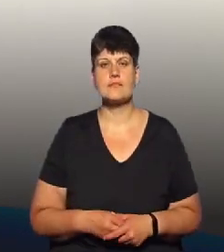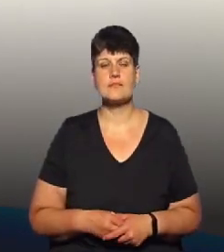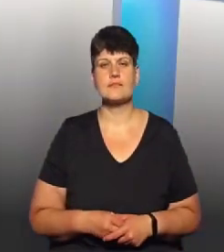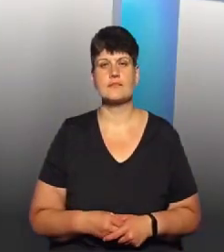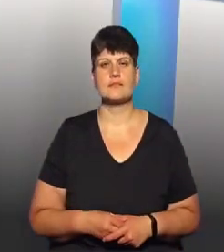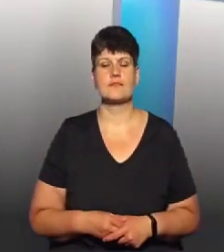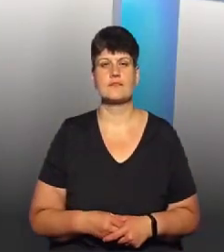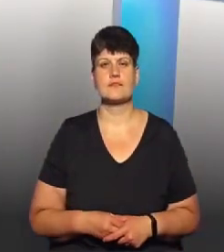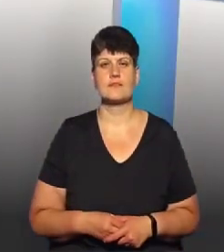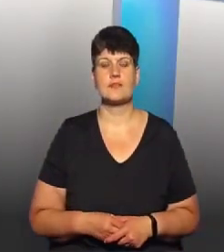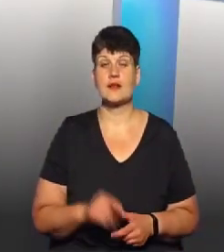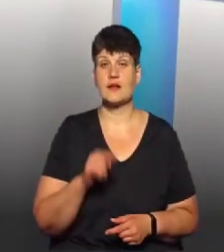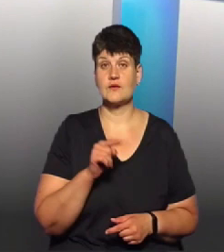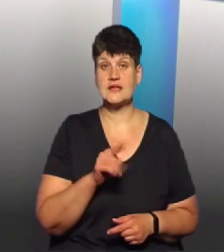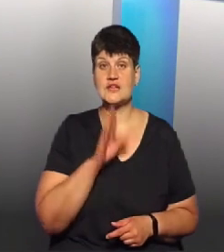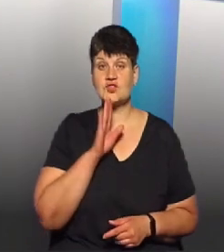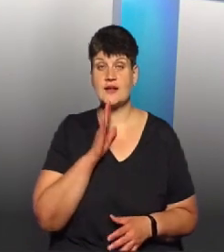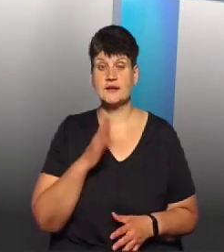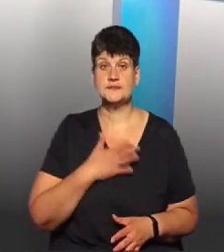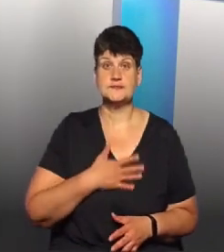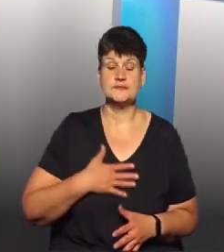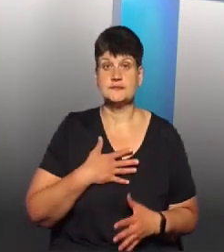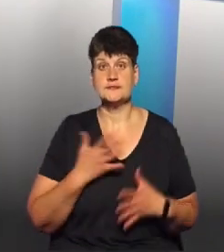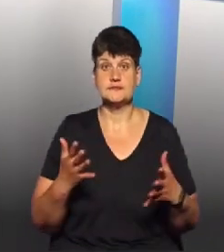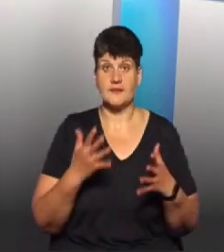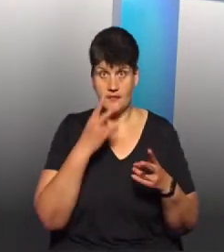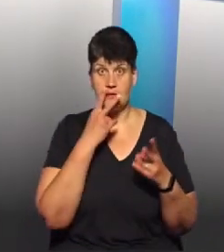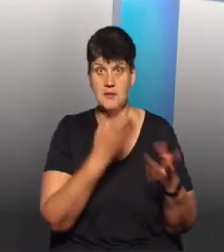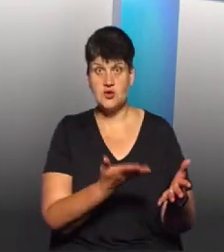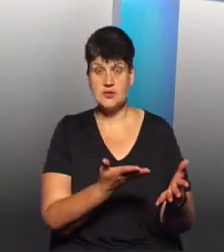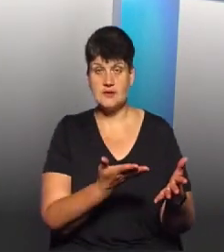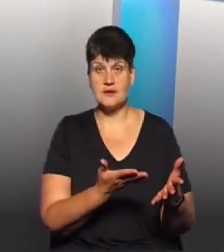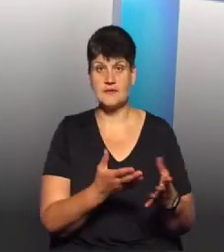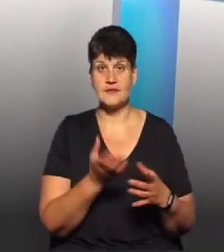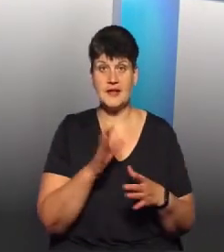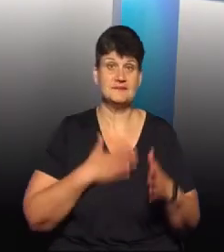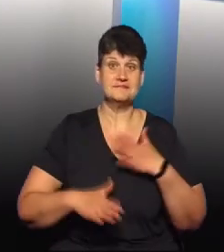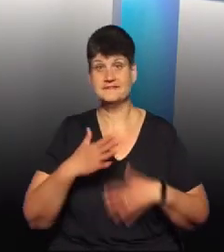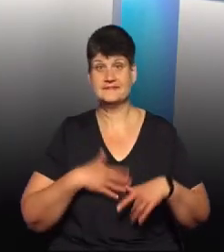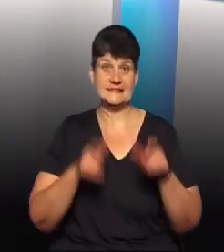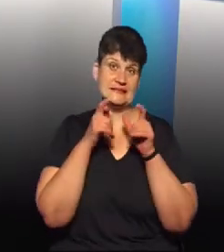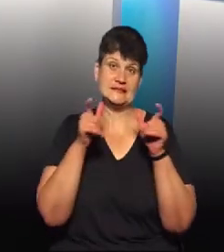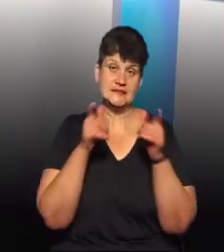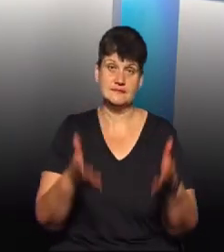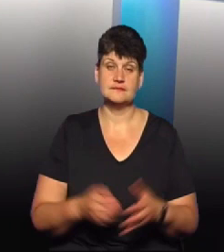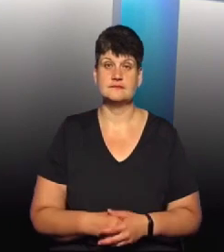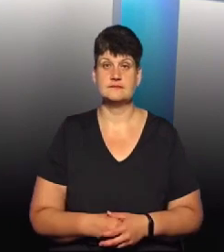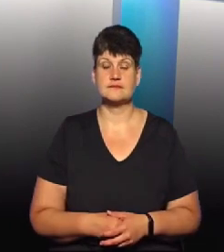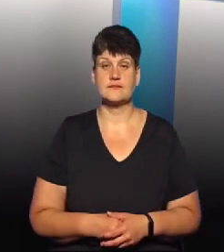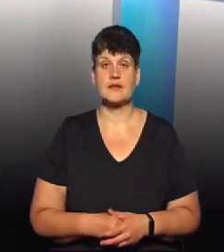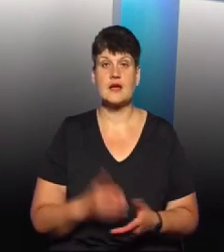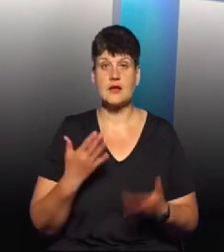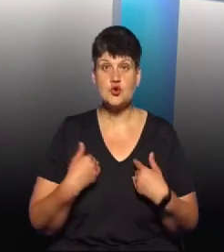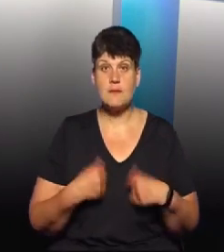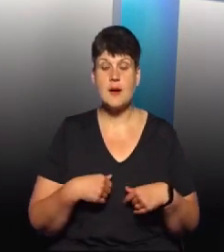Вони, дівчата, емоційні. Тут ви бачили, показували сюжет, як вони тішаться після перемог. Якщо ми програємо, то